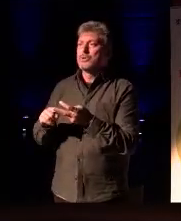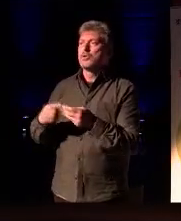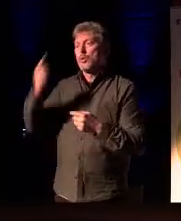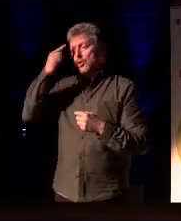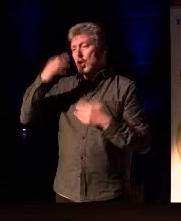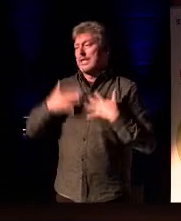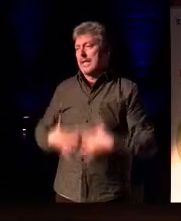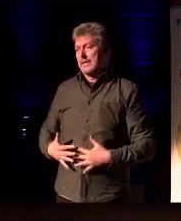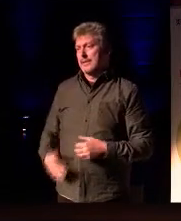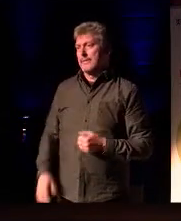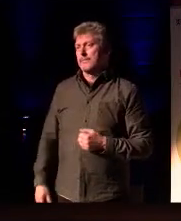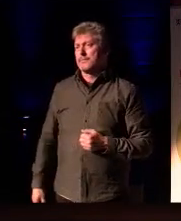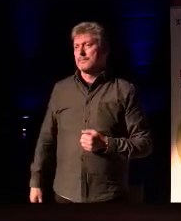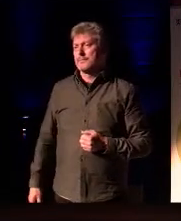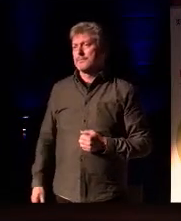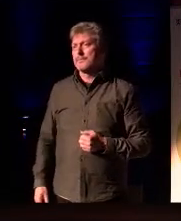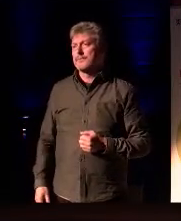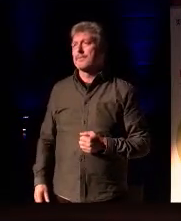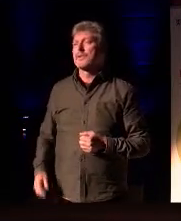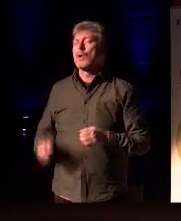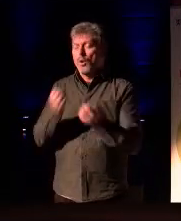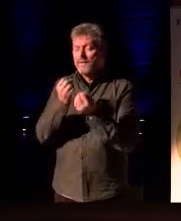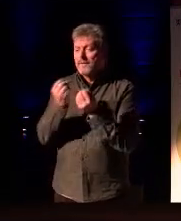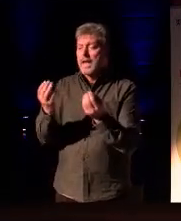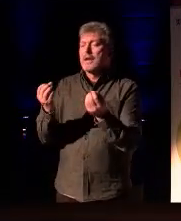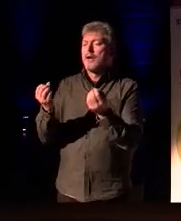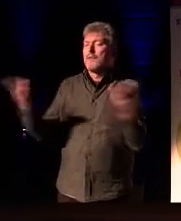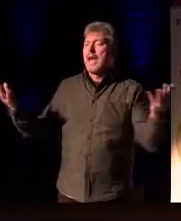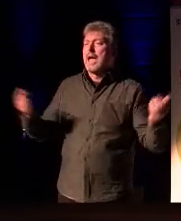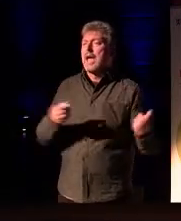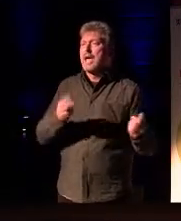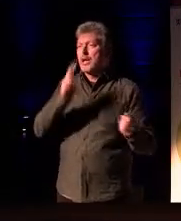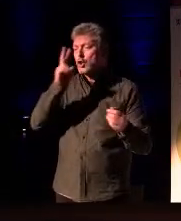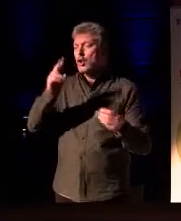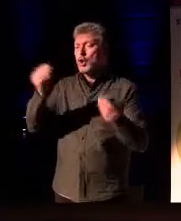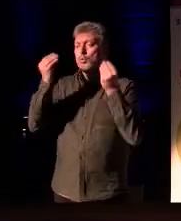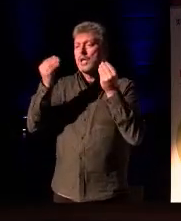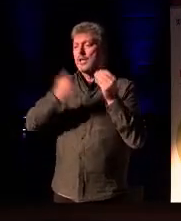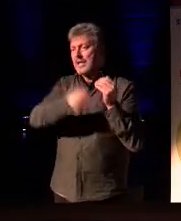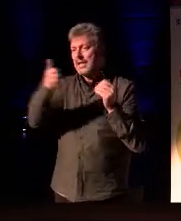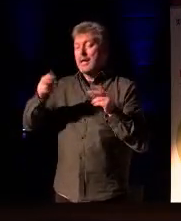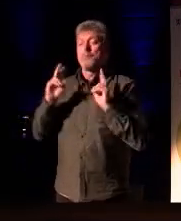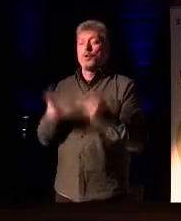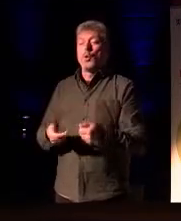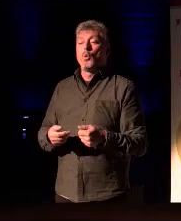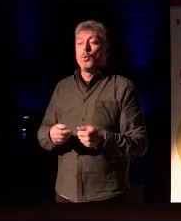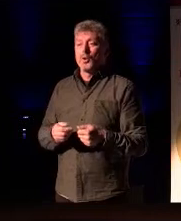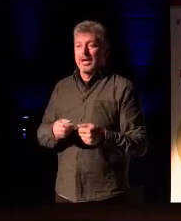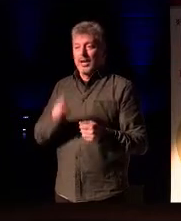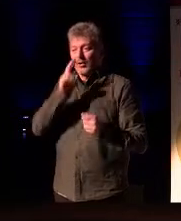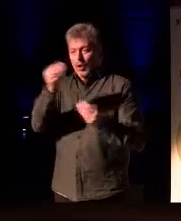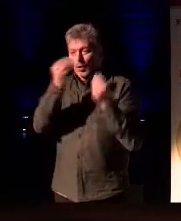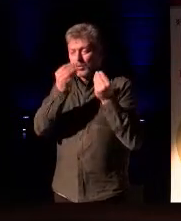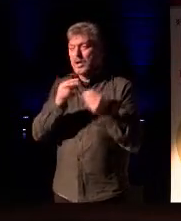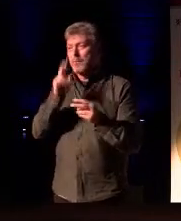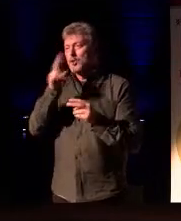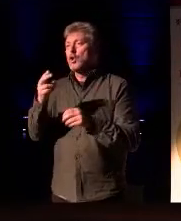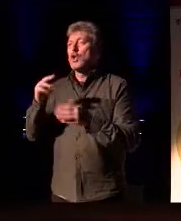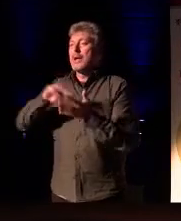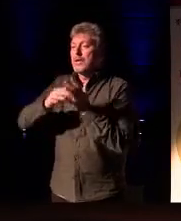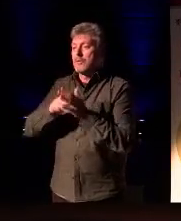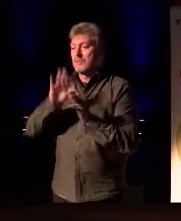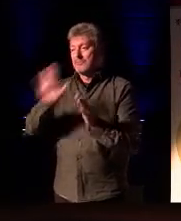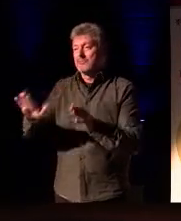psykisk helse. Og stadig flere nyutdannede ledere tar nå I bruk kunnskap og nye metoder på arbeidsplassen